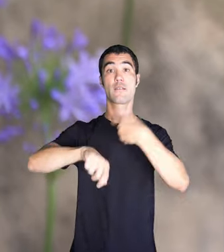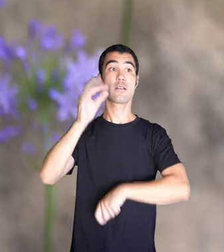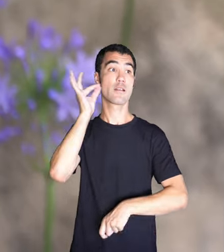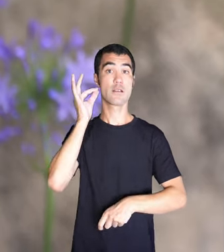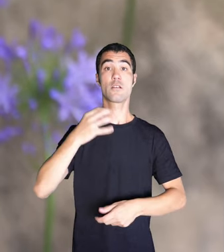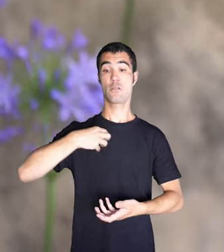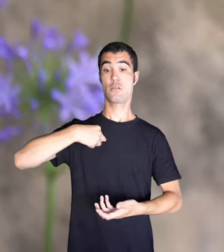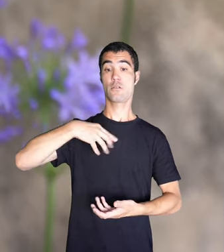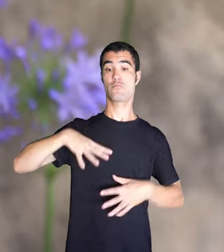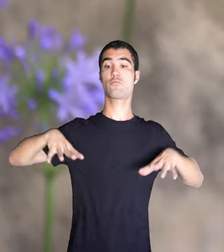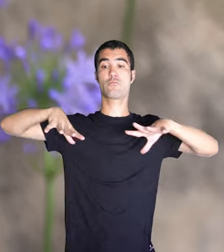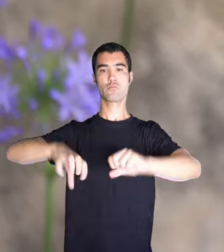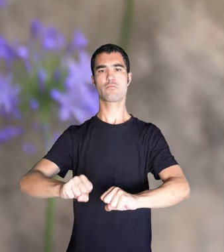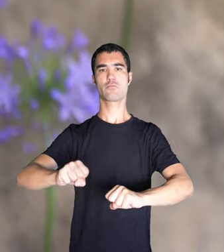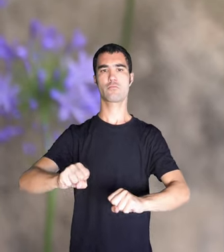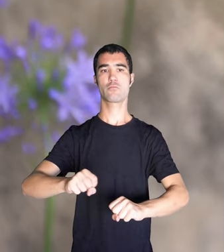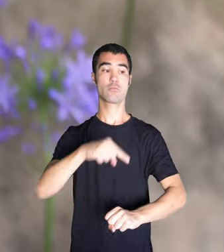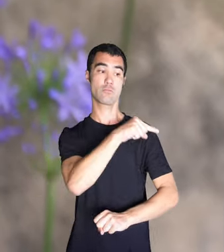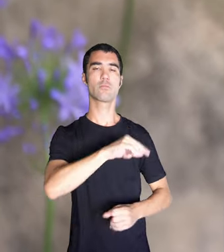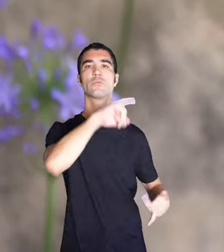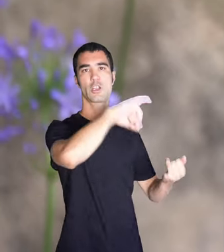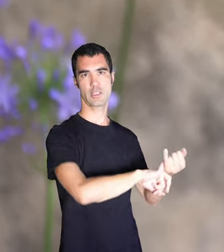vaig agafar jo quan ella se va casar.